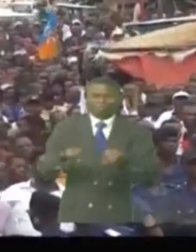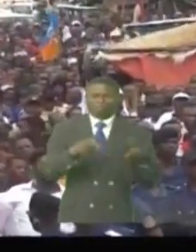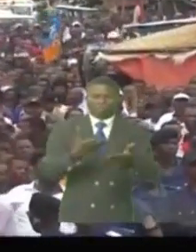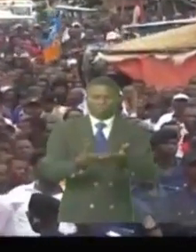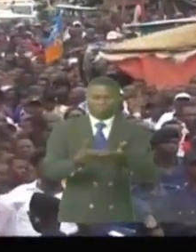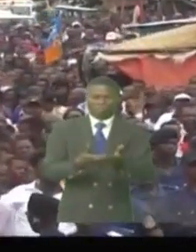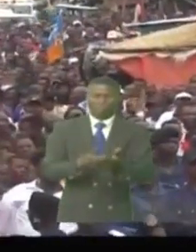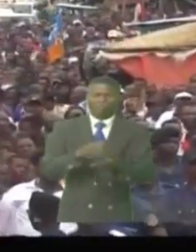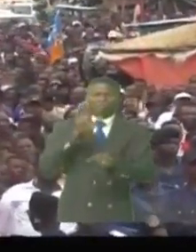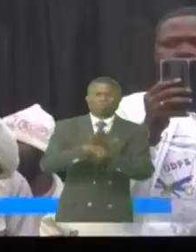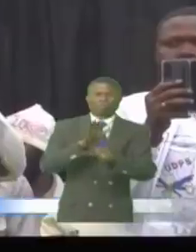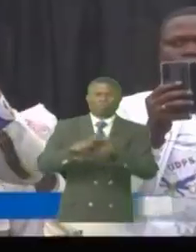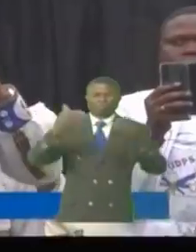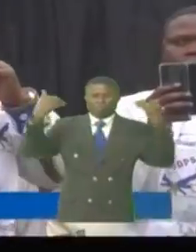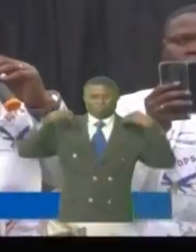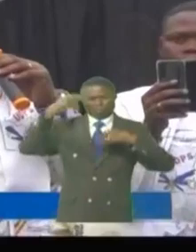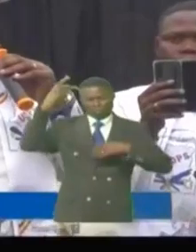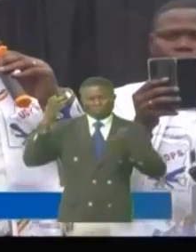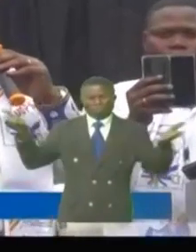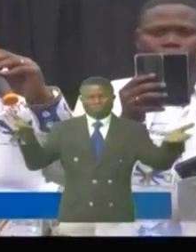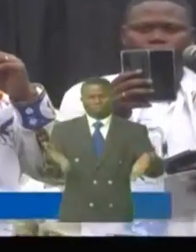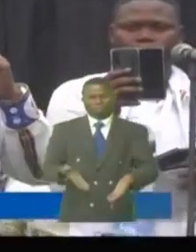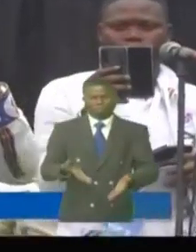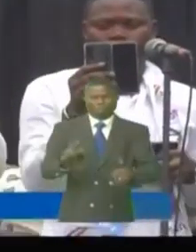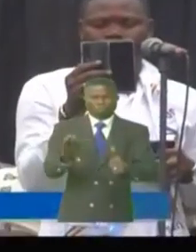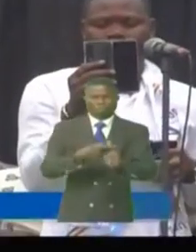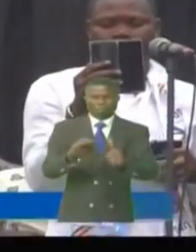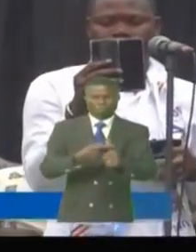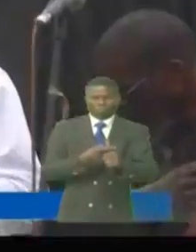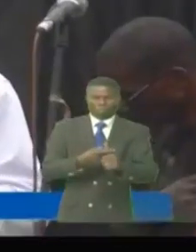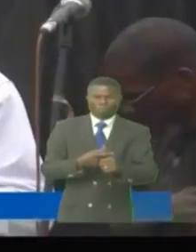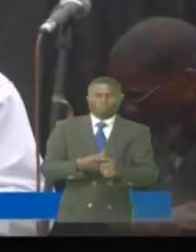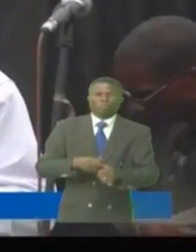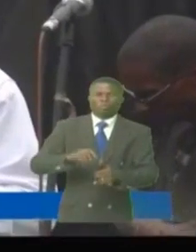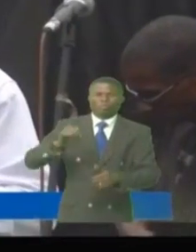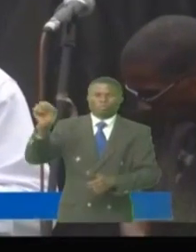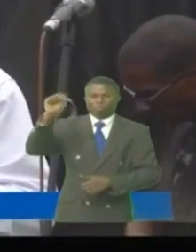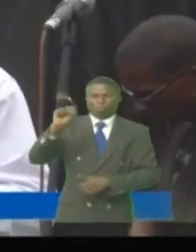mobilisé plusieurs figures emblématiques de l'UDPS, notamment Jacquemain Chabani,